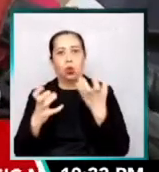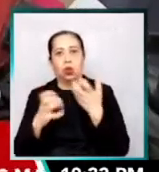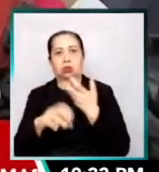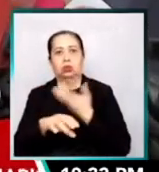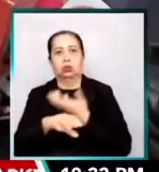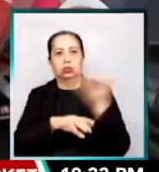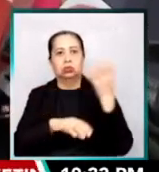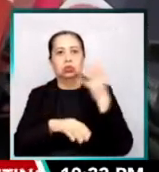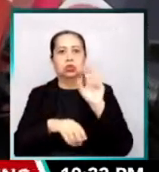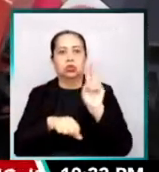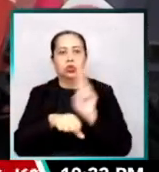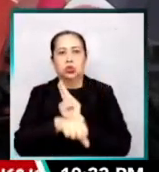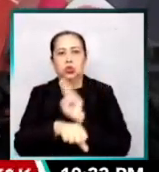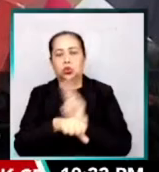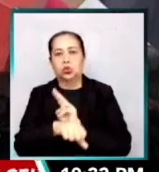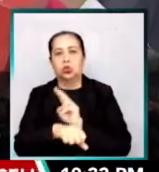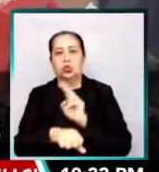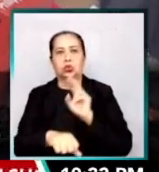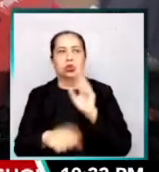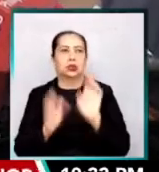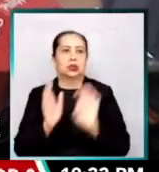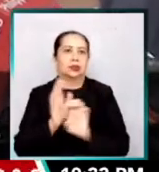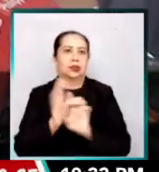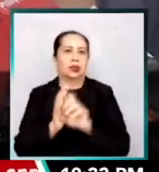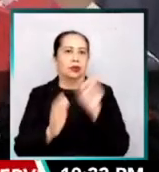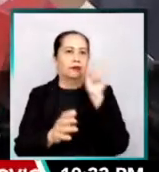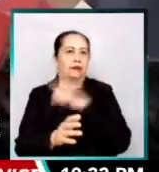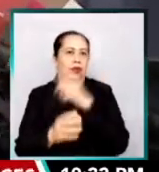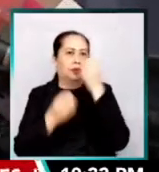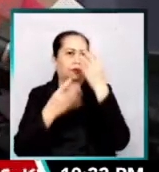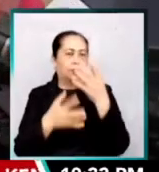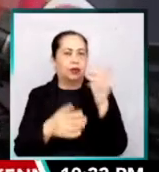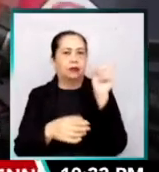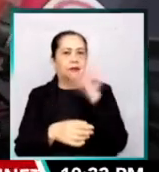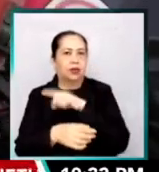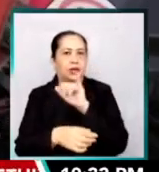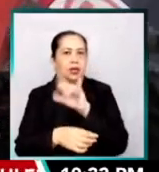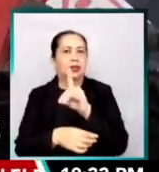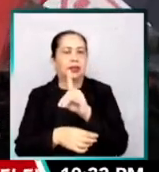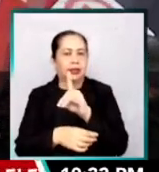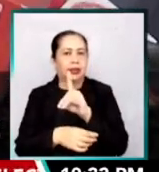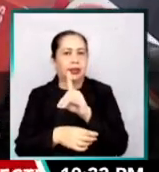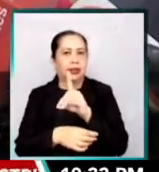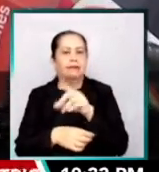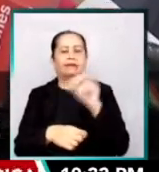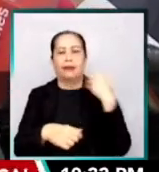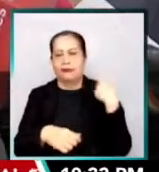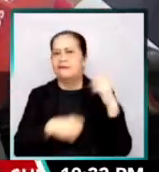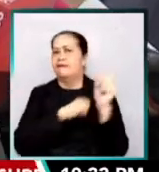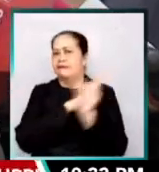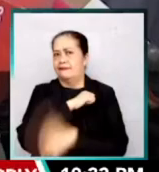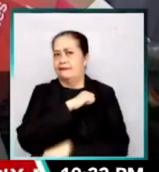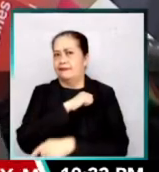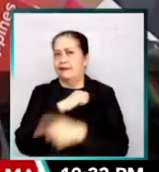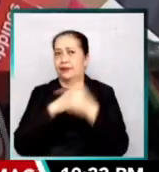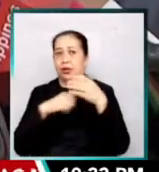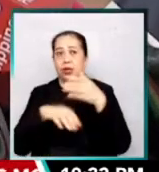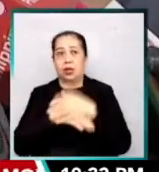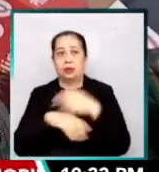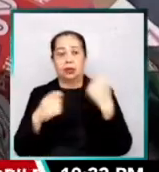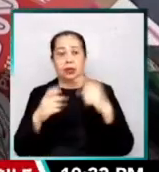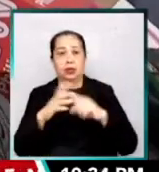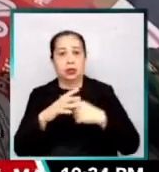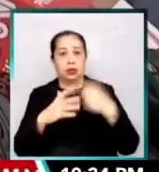yung fake information, fake IDs, na mapaparusahan po sila. Because after the initial